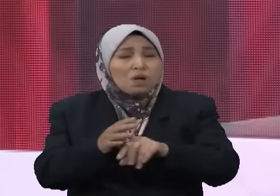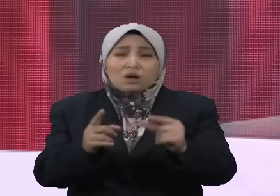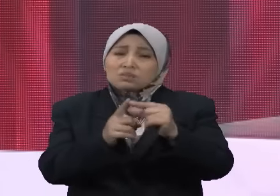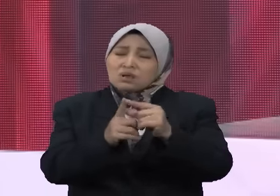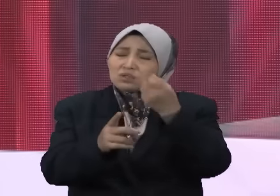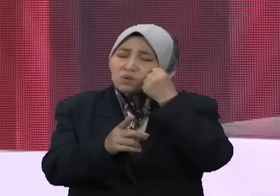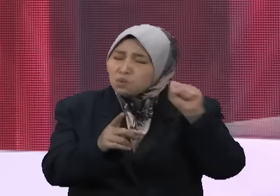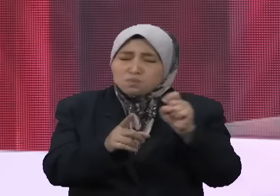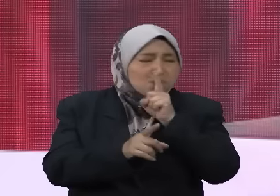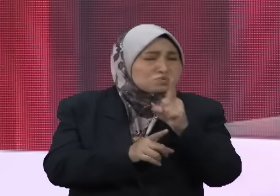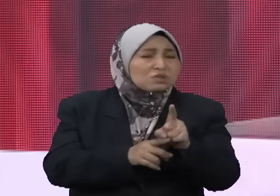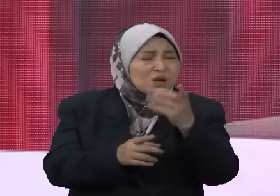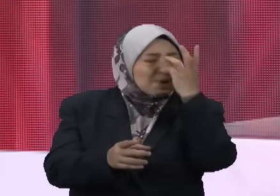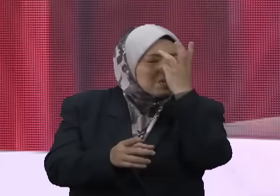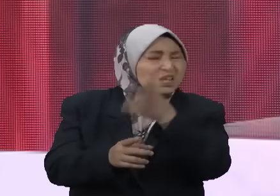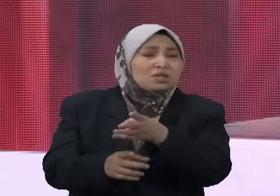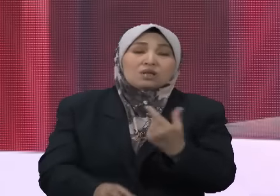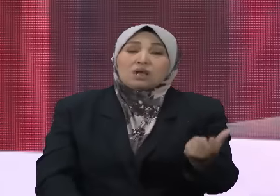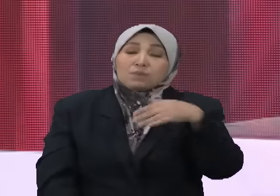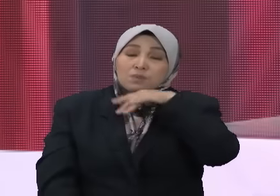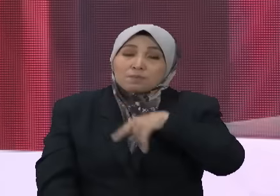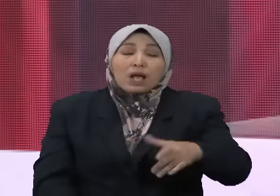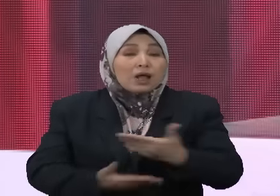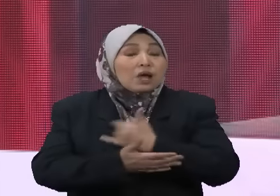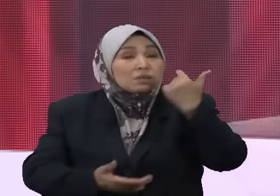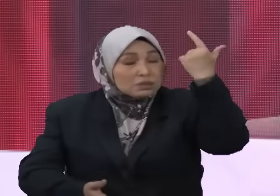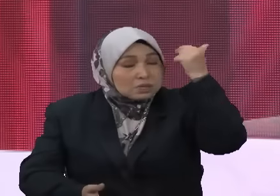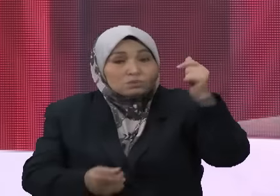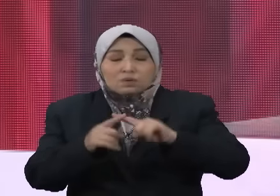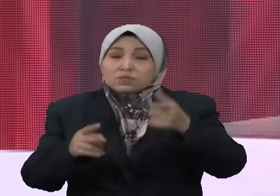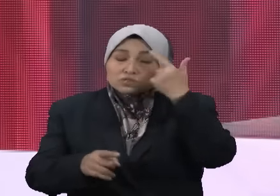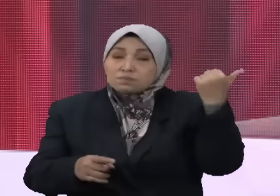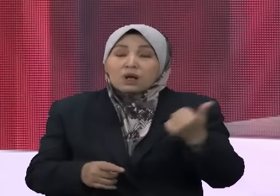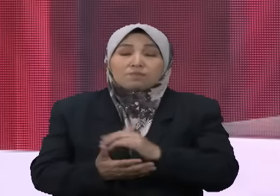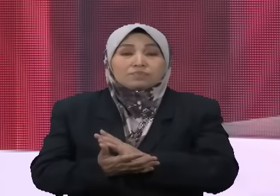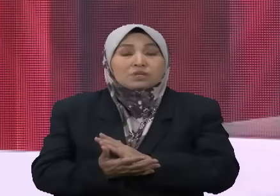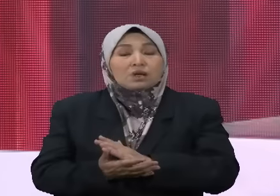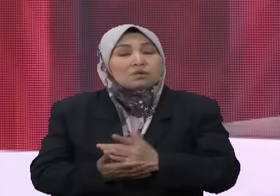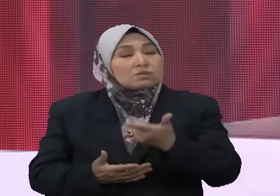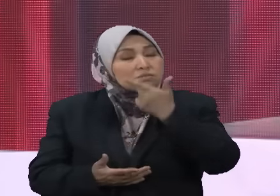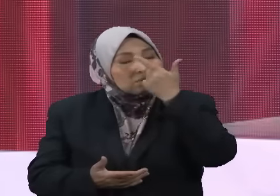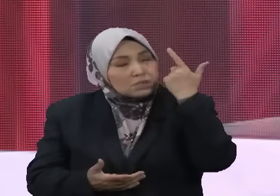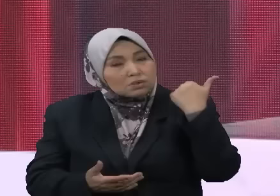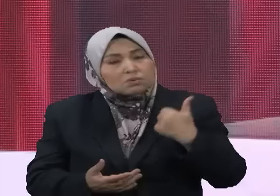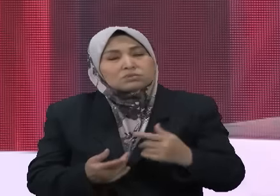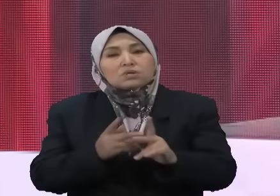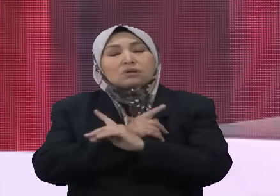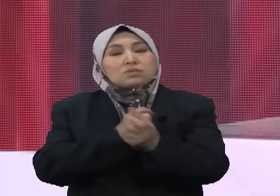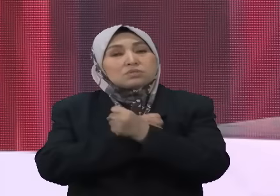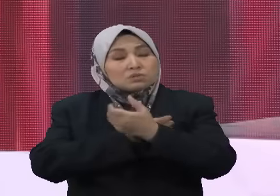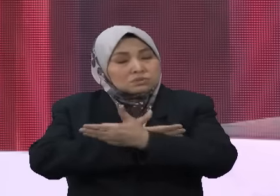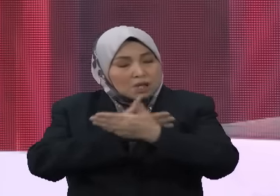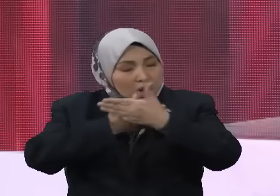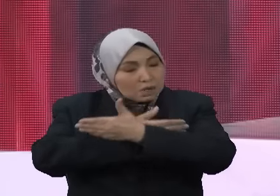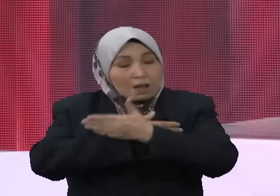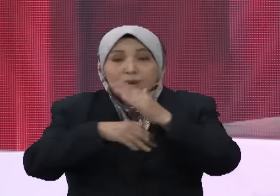kufur sebenarnya menghina nabi sallallahuaihi wasallam anak Dia pun tahu tetapi kerana kita kata syafaqah kerana kasih sayang seorang anak kepada